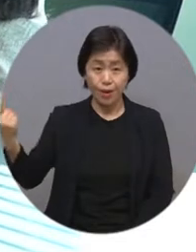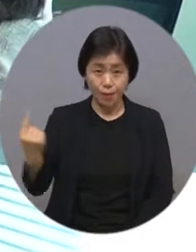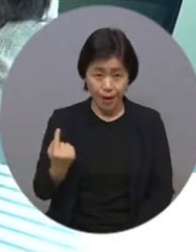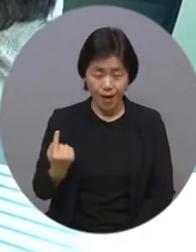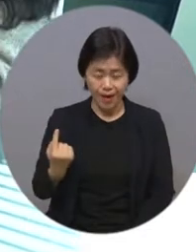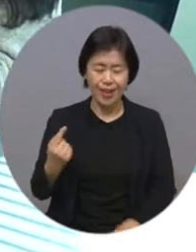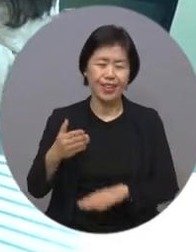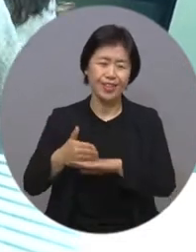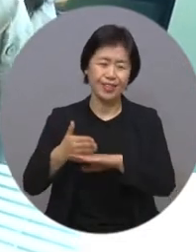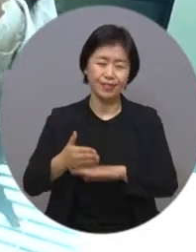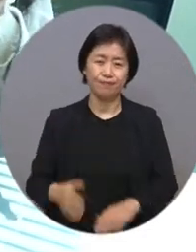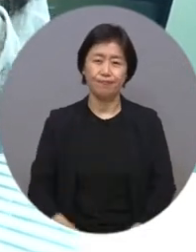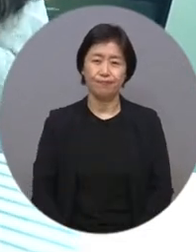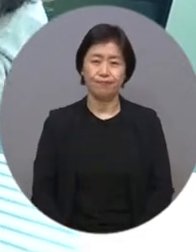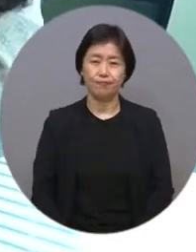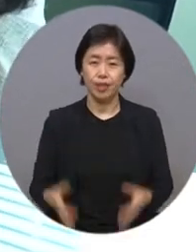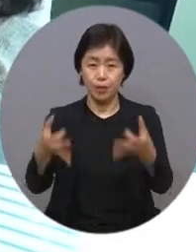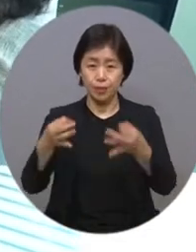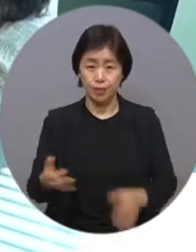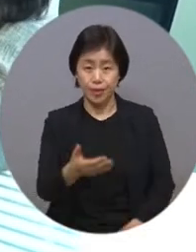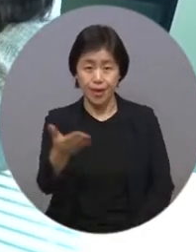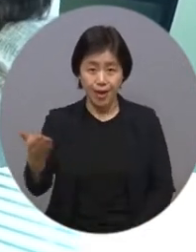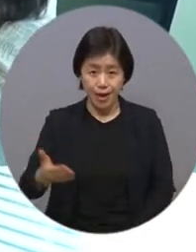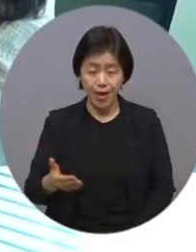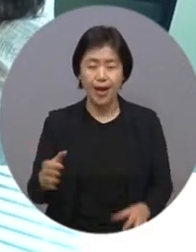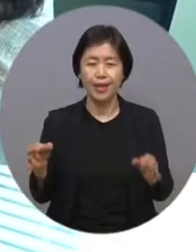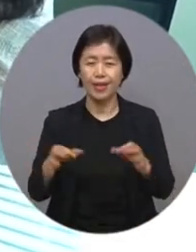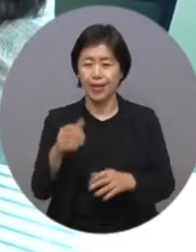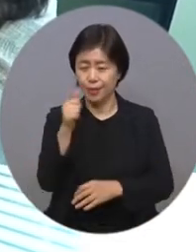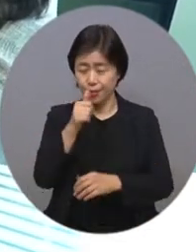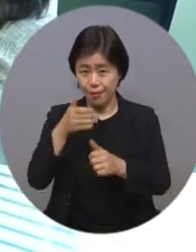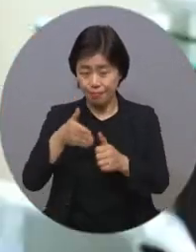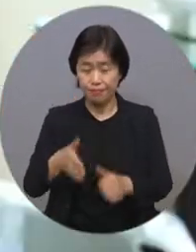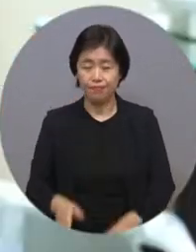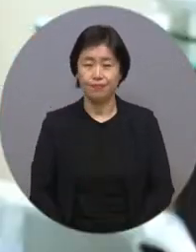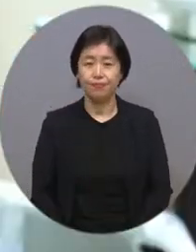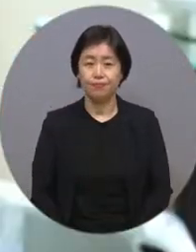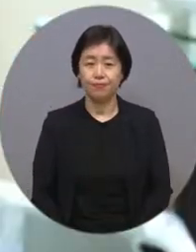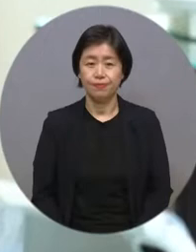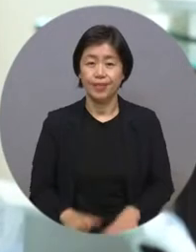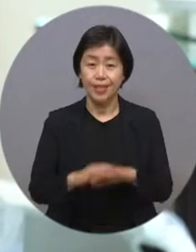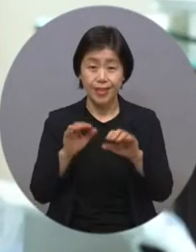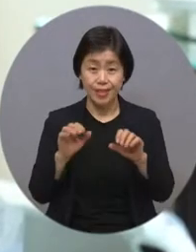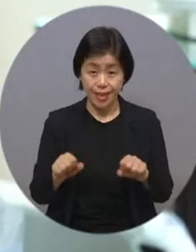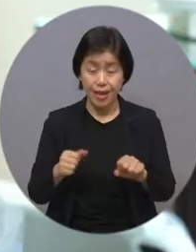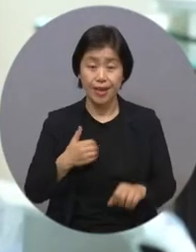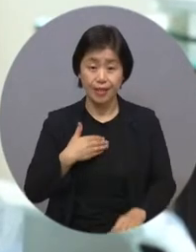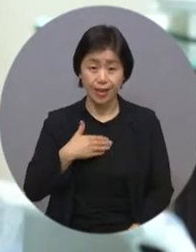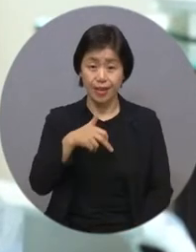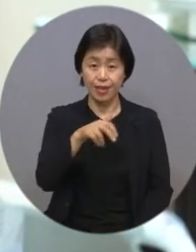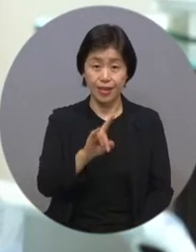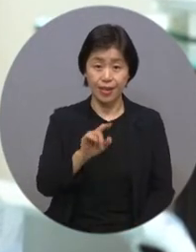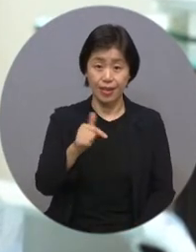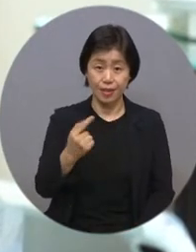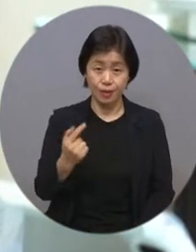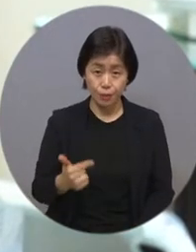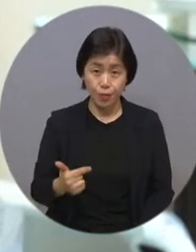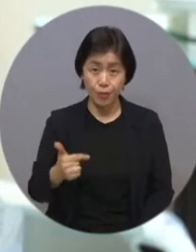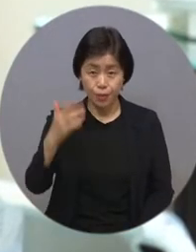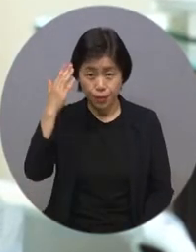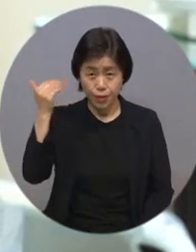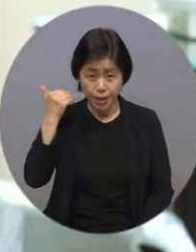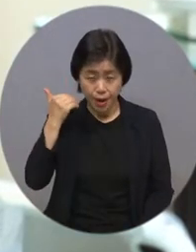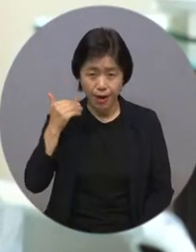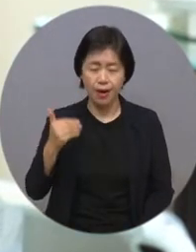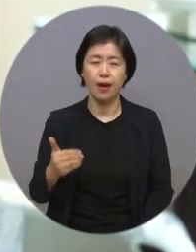감사드립니다. 예. 그러면 이제 시청자분들께 간단한 자기소개 부탁드릴게요. 예, 안녕하십니까. 저는 캐논코리아의